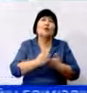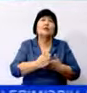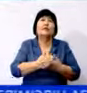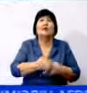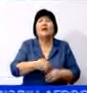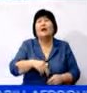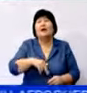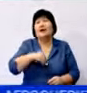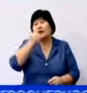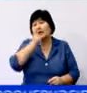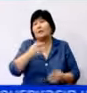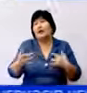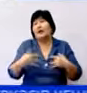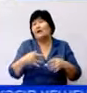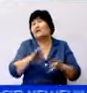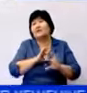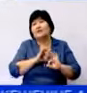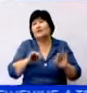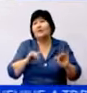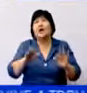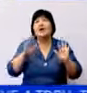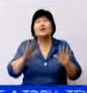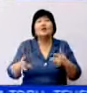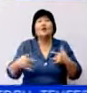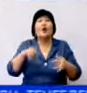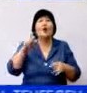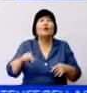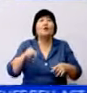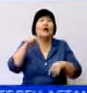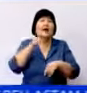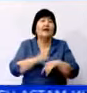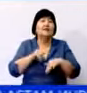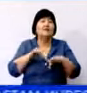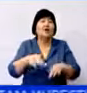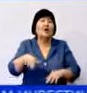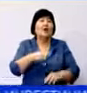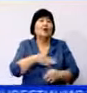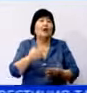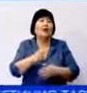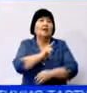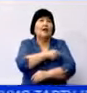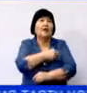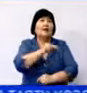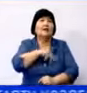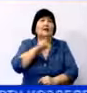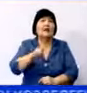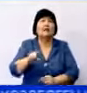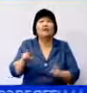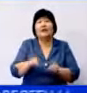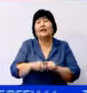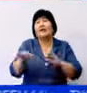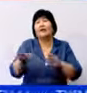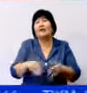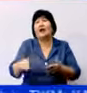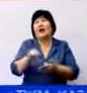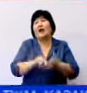деймін. Концерт керемет өтуде. Жергілікті өнерпаздардың әсерлі шарасынан рухани нәр алған медицина саласының өкілдері қарбалас тірлігіне